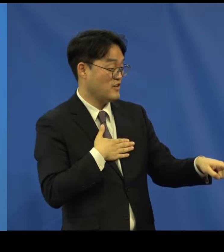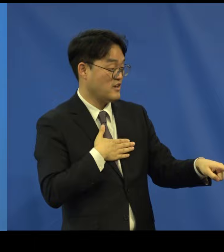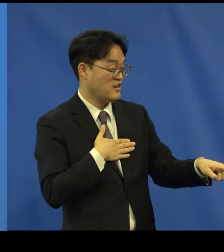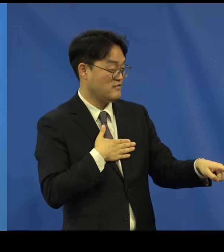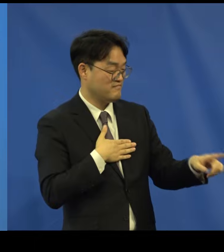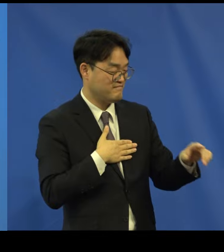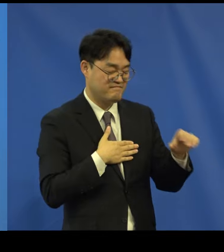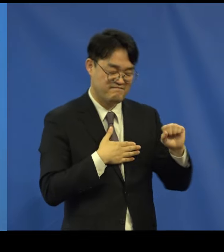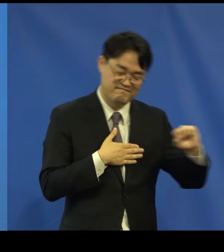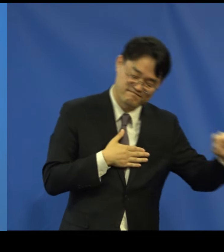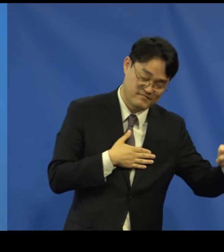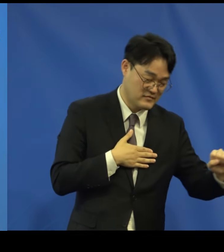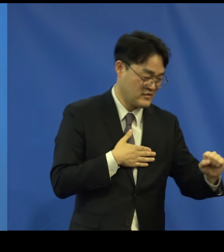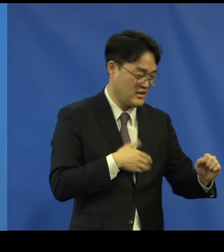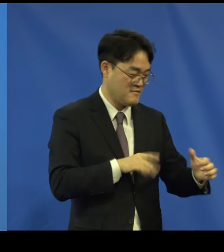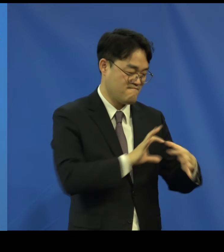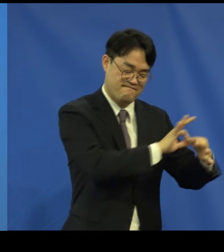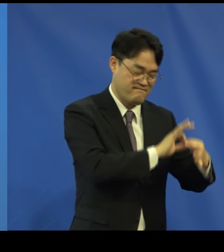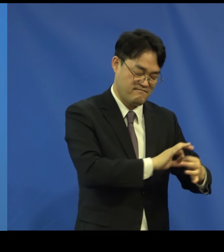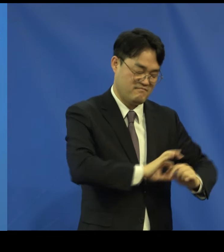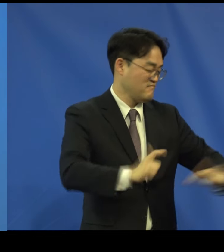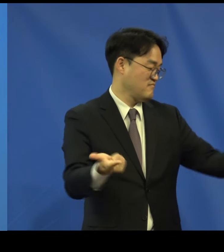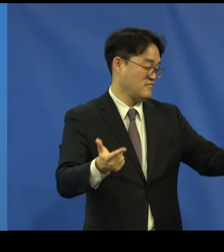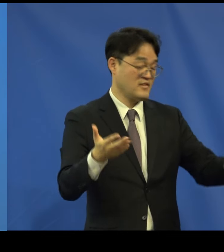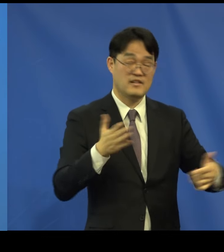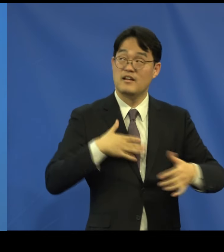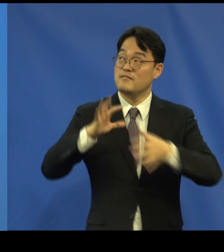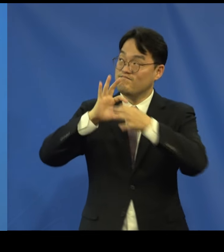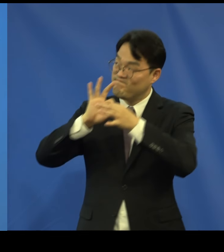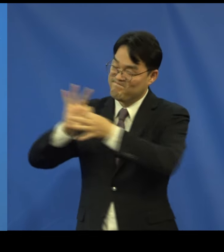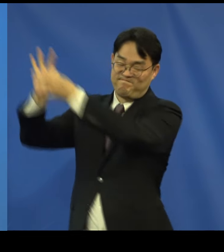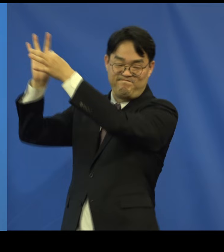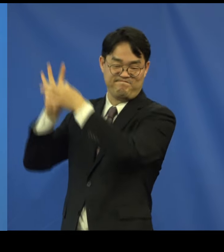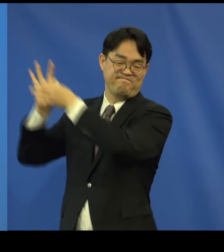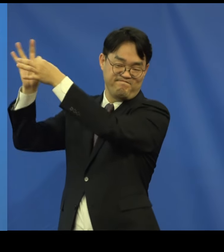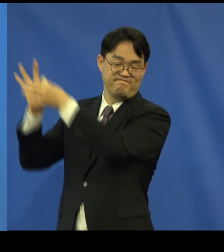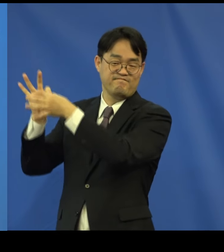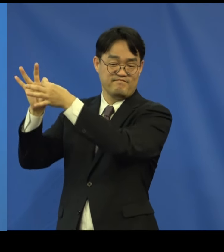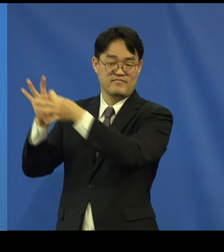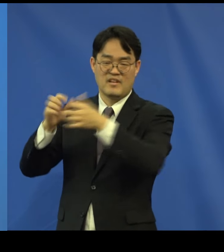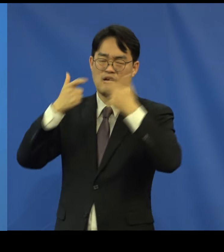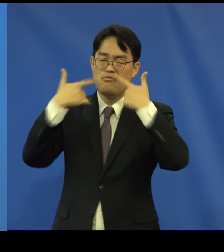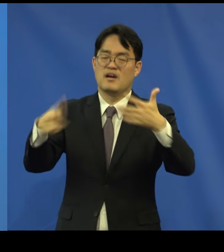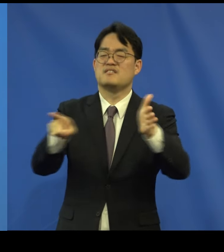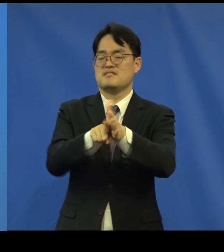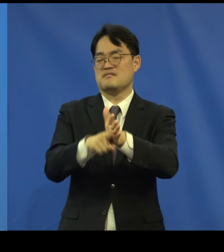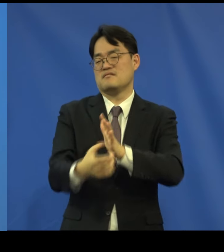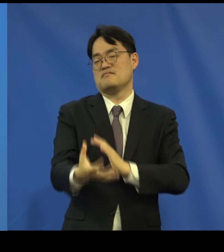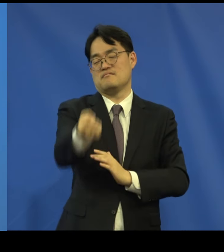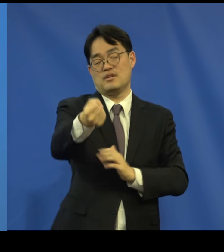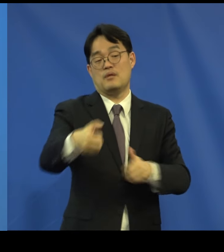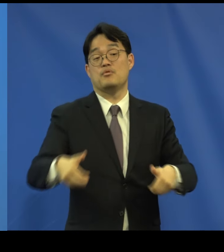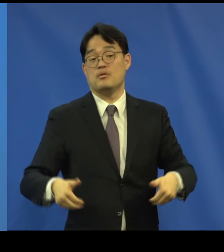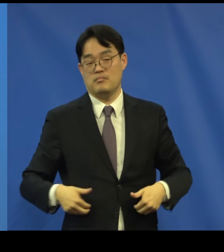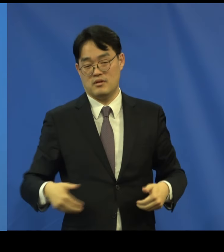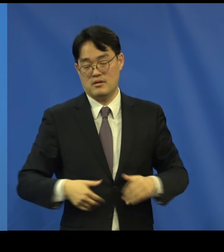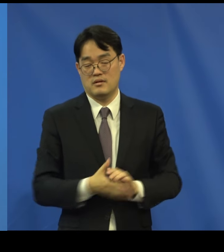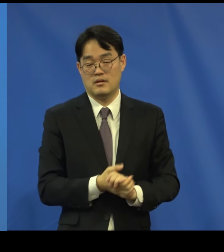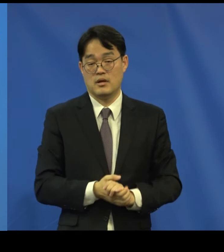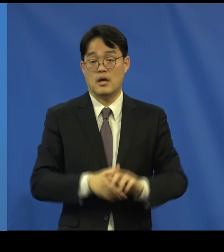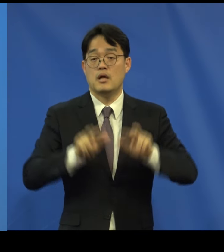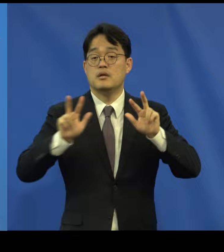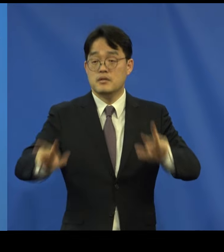것은 사라지기 때문입니다. 사랑하는 성도 여러분, 지금도 죽음은 우리 곁에서 매일 벌어지고 있습니다. 가까운